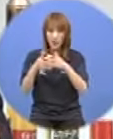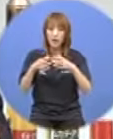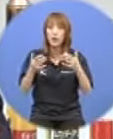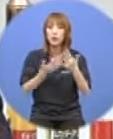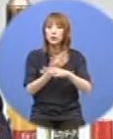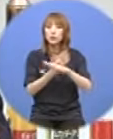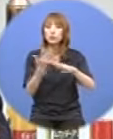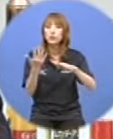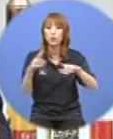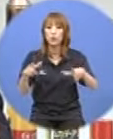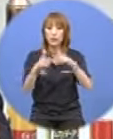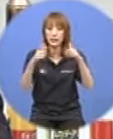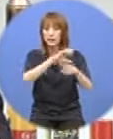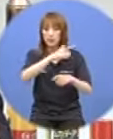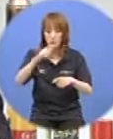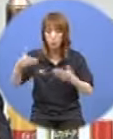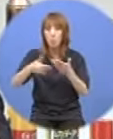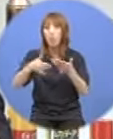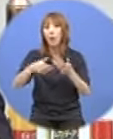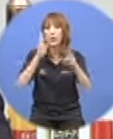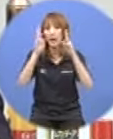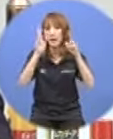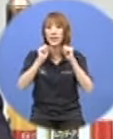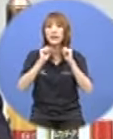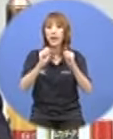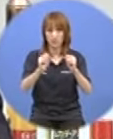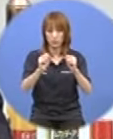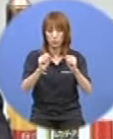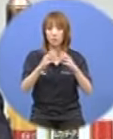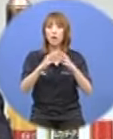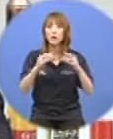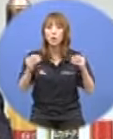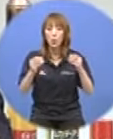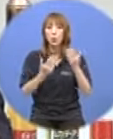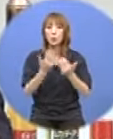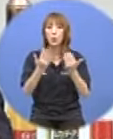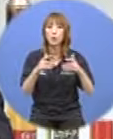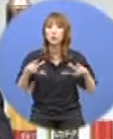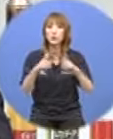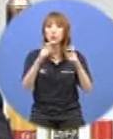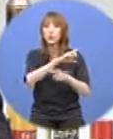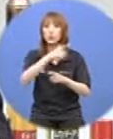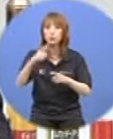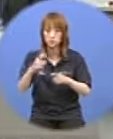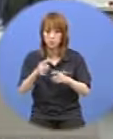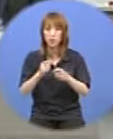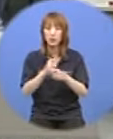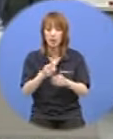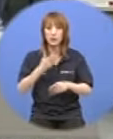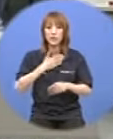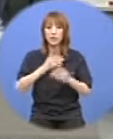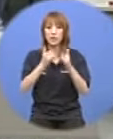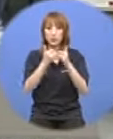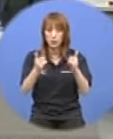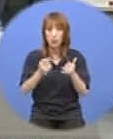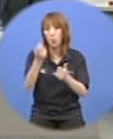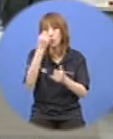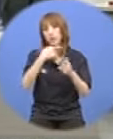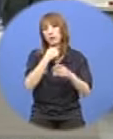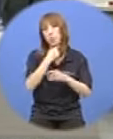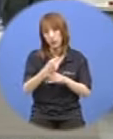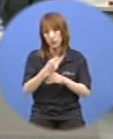会社をやってるんだけども、うん、その誰か日本の植物に詳しい人を紹介してほしいと、 はい、 上山栄一は